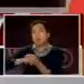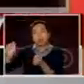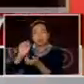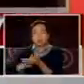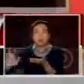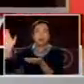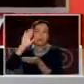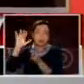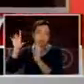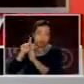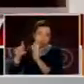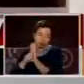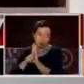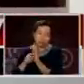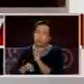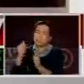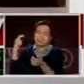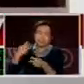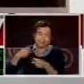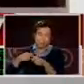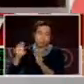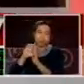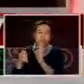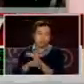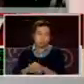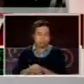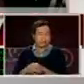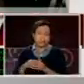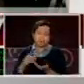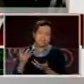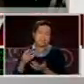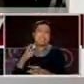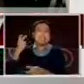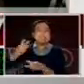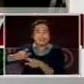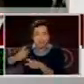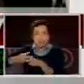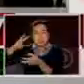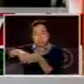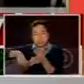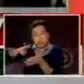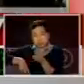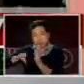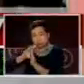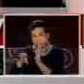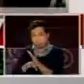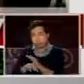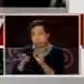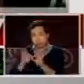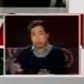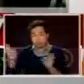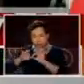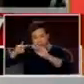Law. Hindi ganun kadali magbasa ng Constitution. Constitutional analysis is a